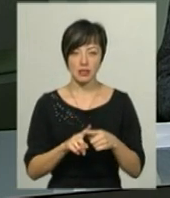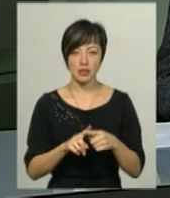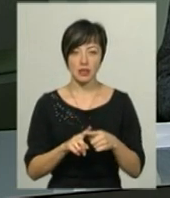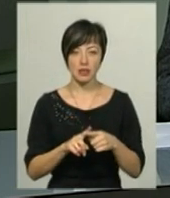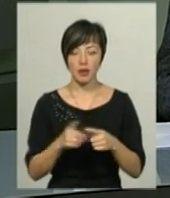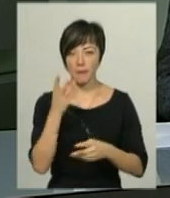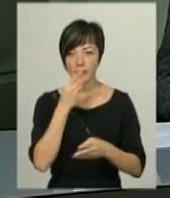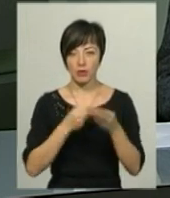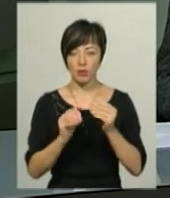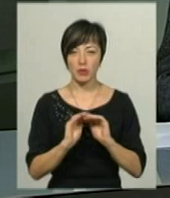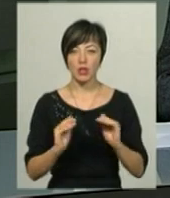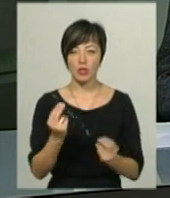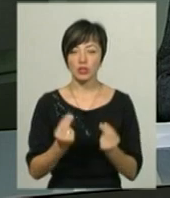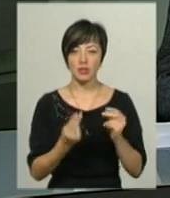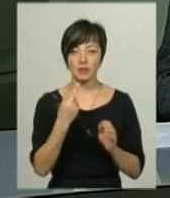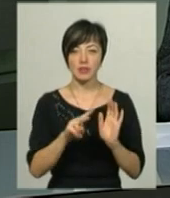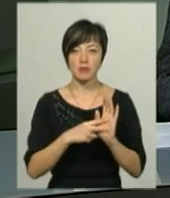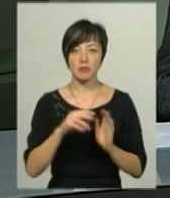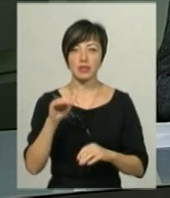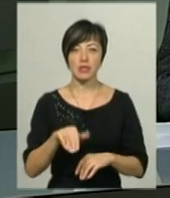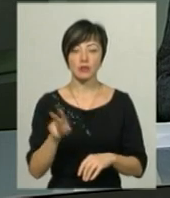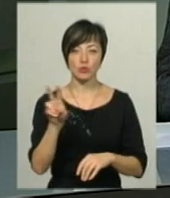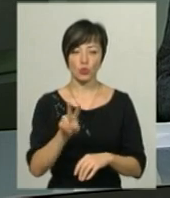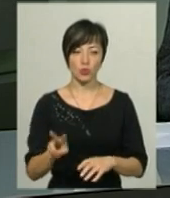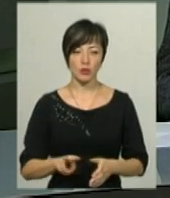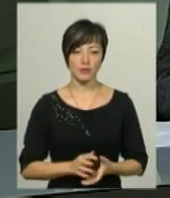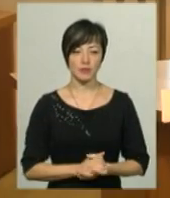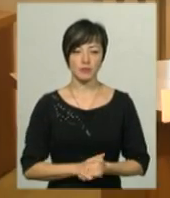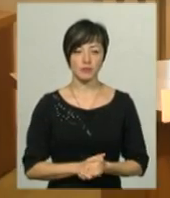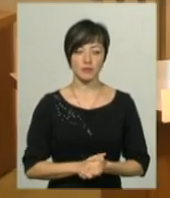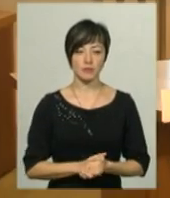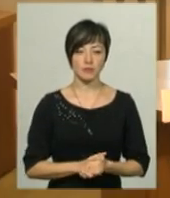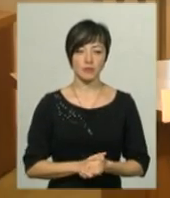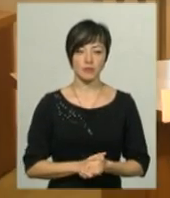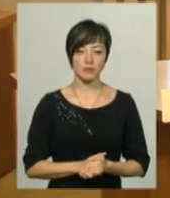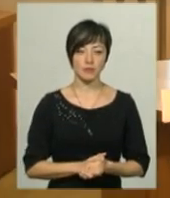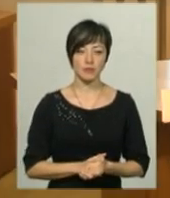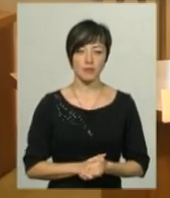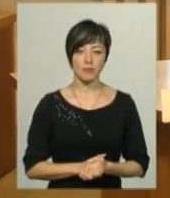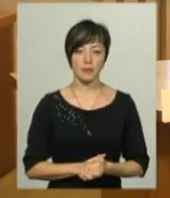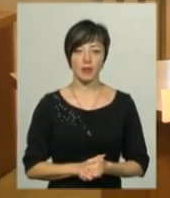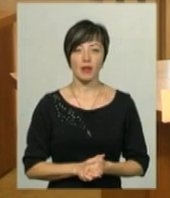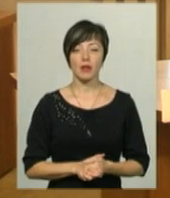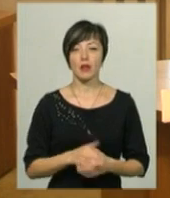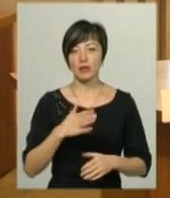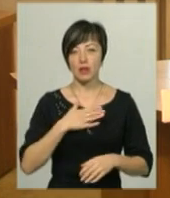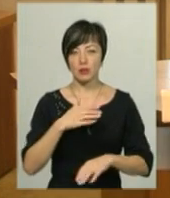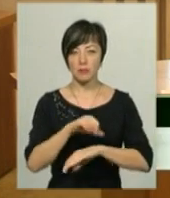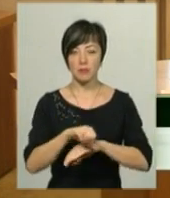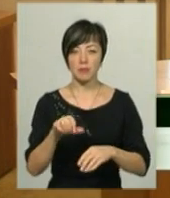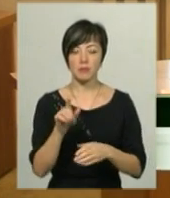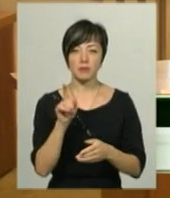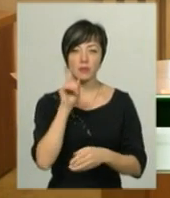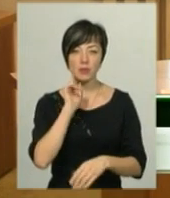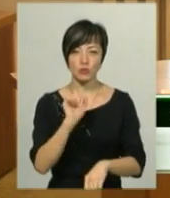дитячих іграшок становить 27 тисяч доларів. Митним постом Хмельницький центральний було призупинено